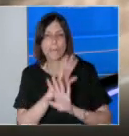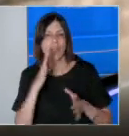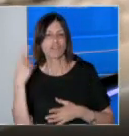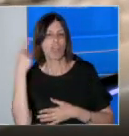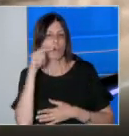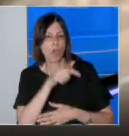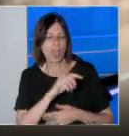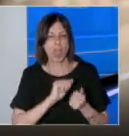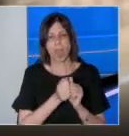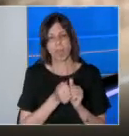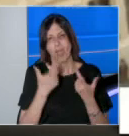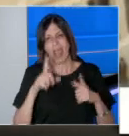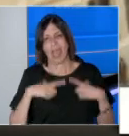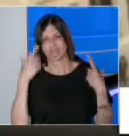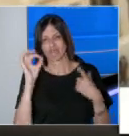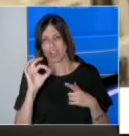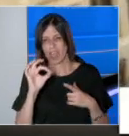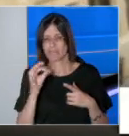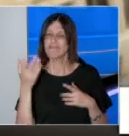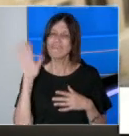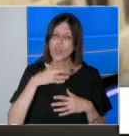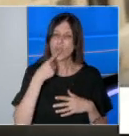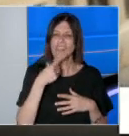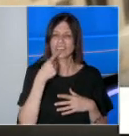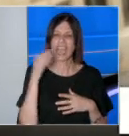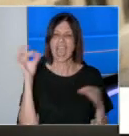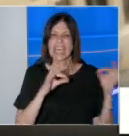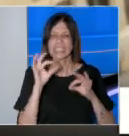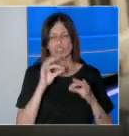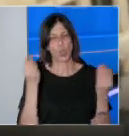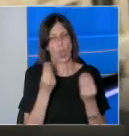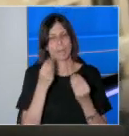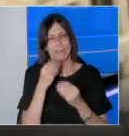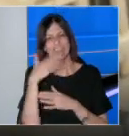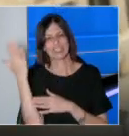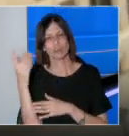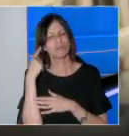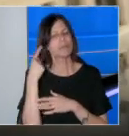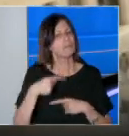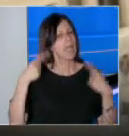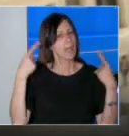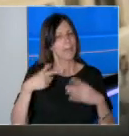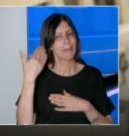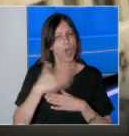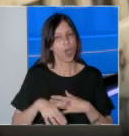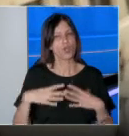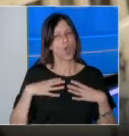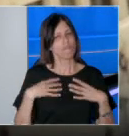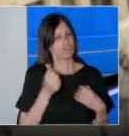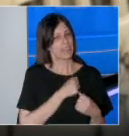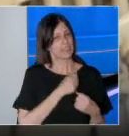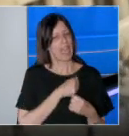שיאיימו עליהם או על חייהם. למרות דברי ההסתה של גורמים קיצוניים שנשמעים בימים האחרונים, חופש